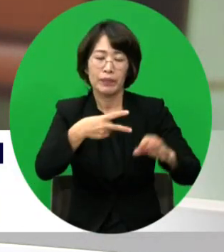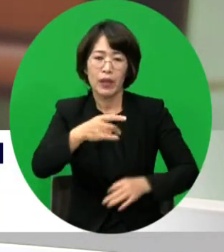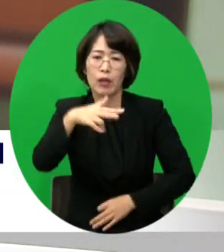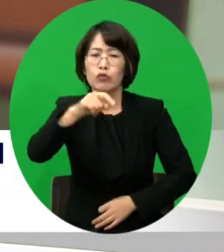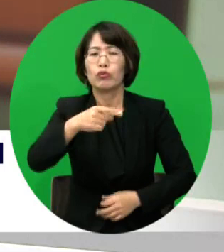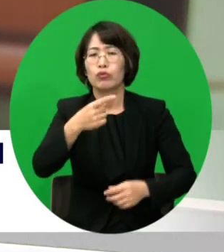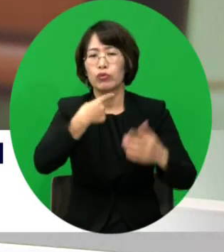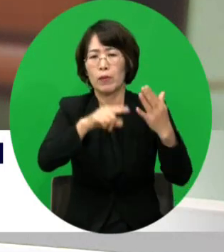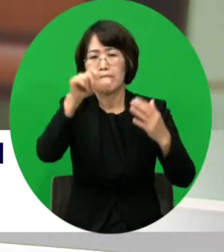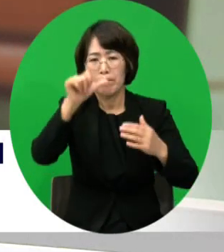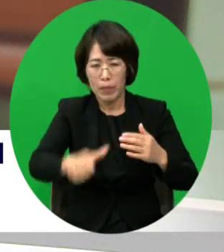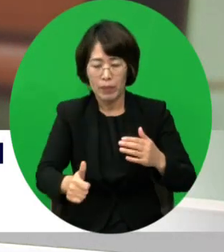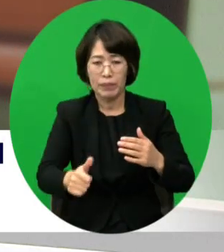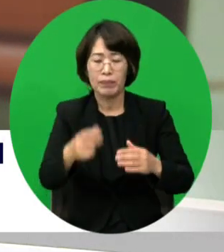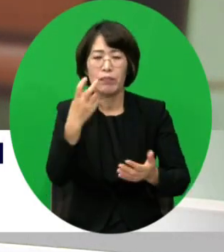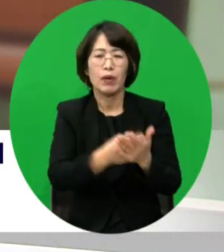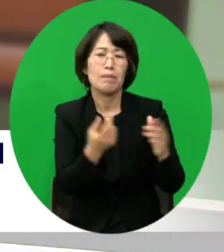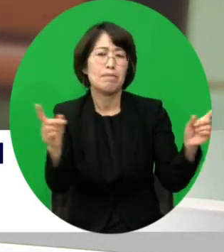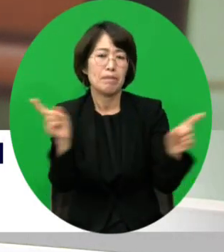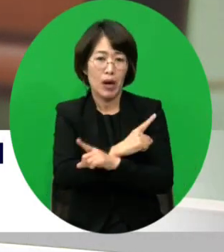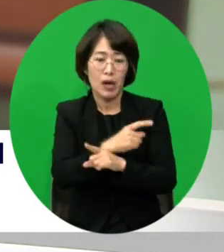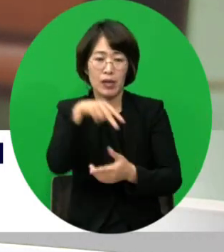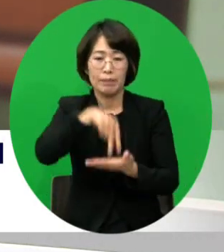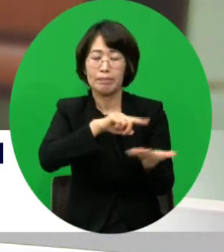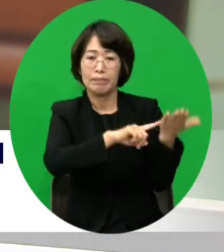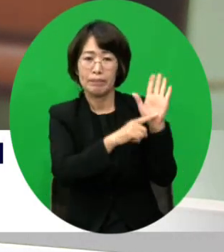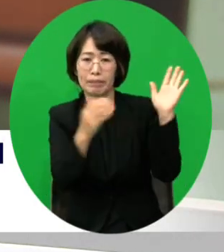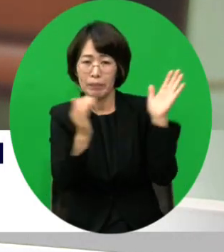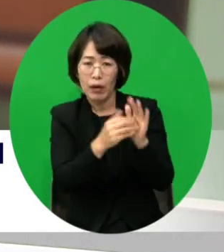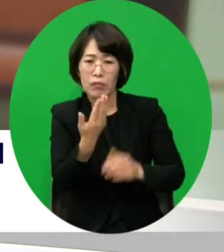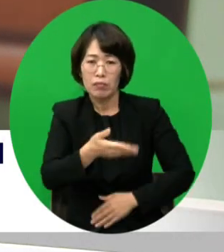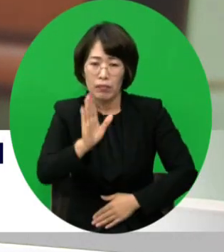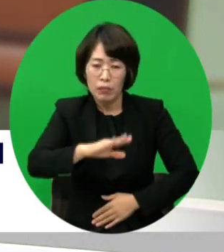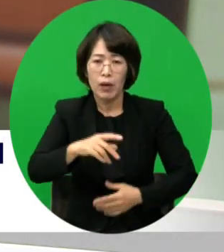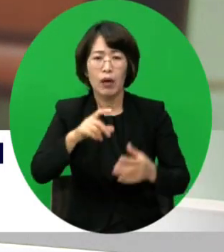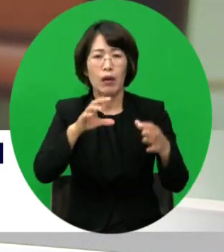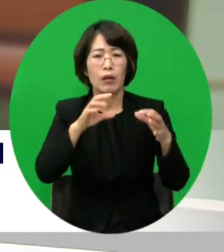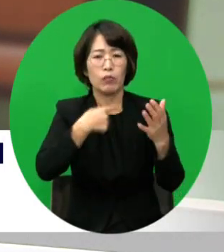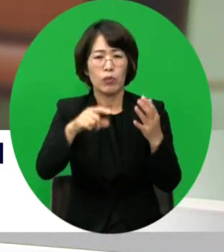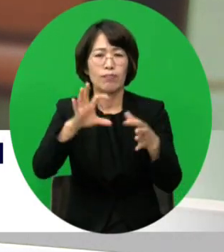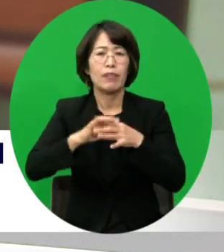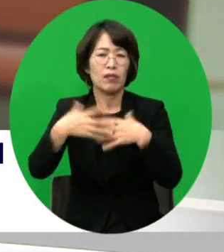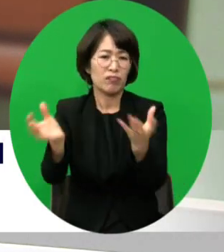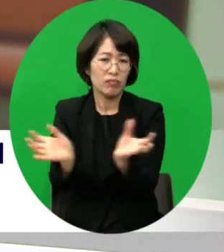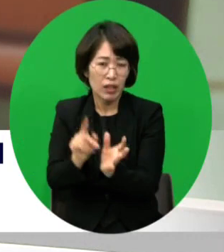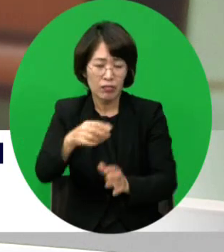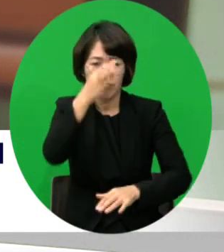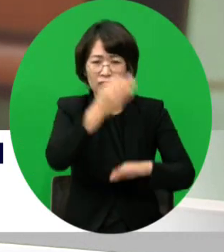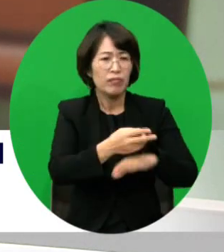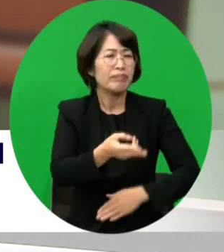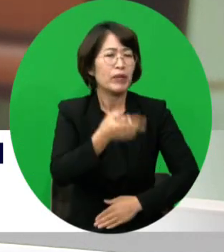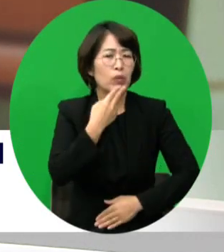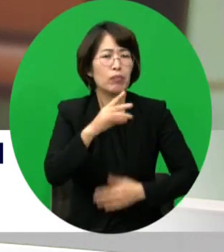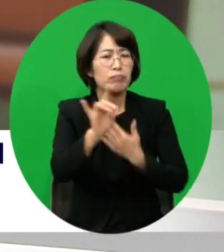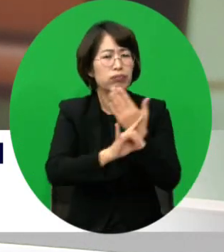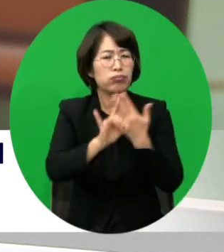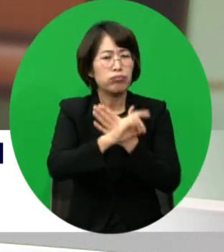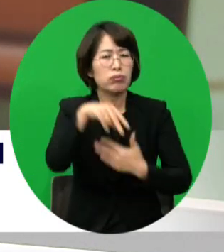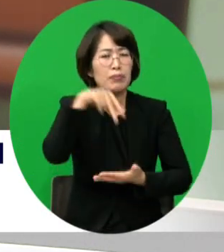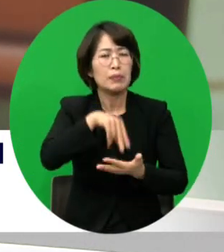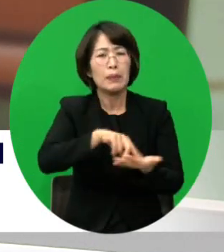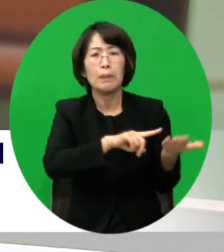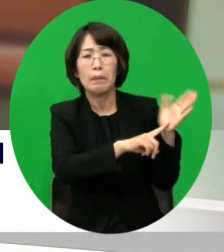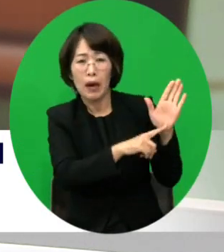제도를 개선하겠다는 입장문을 발표했습니다. 하지만 교육 관련 단체들은 사과는 없고 변명만 있는